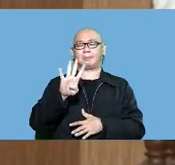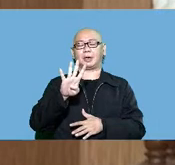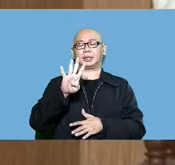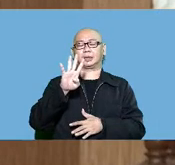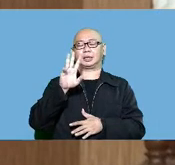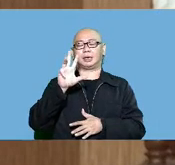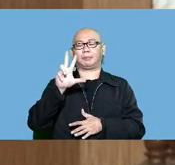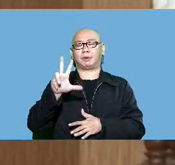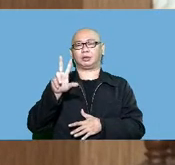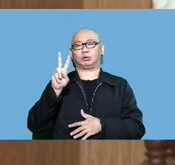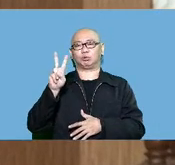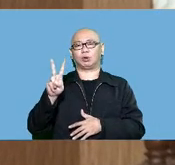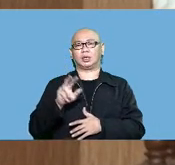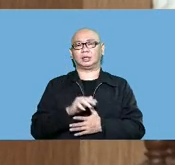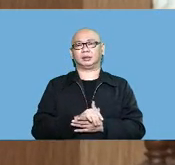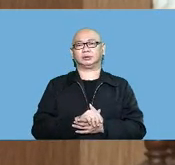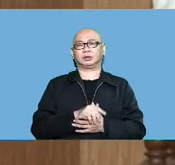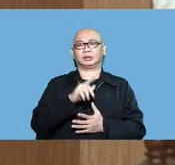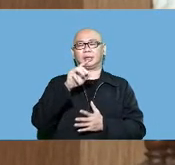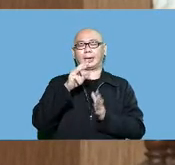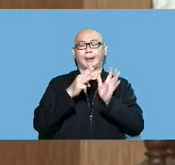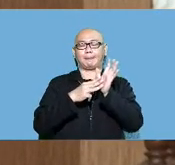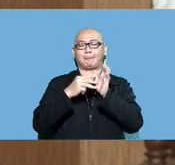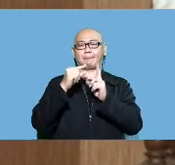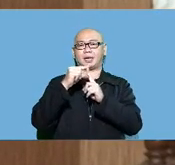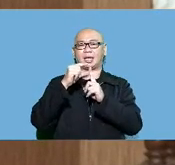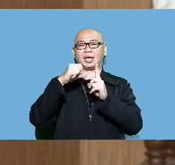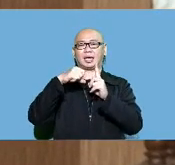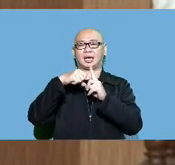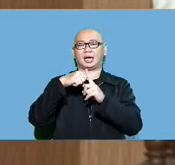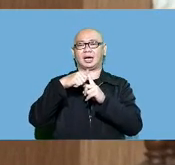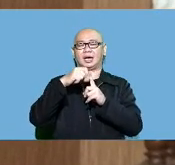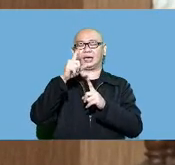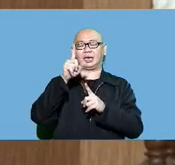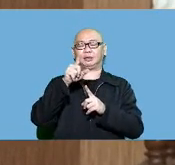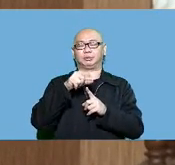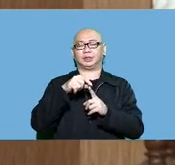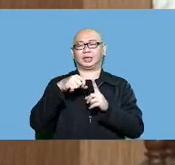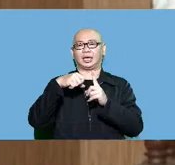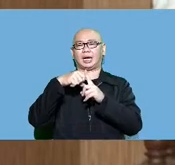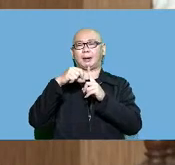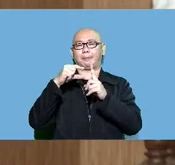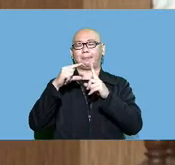69482 garis miring MPK A garis miring KP